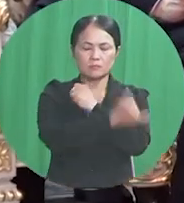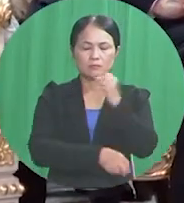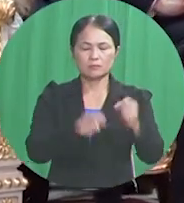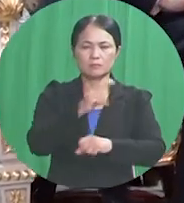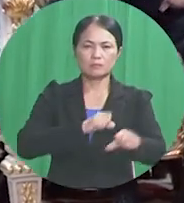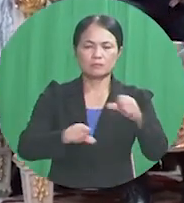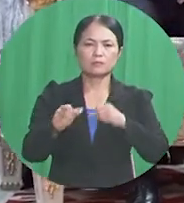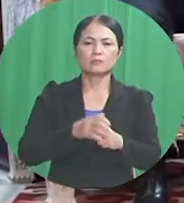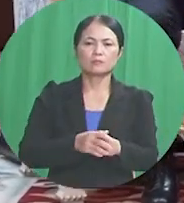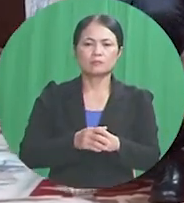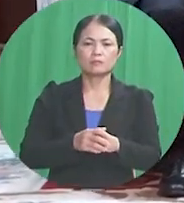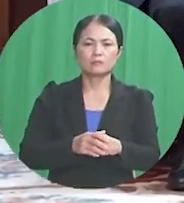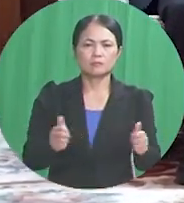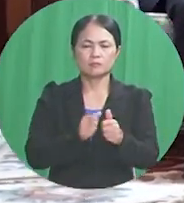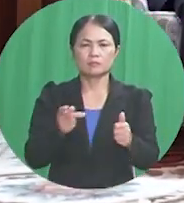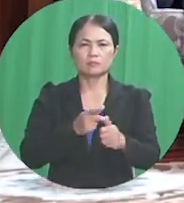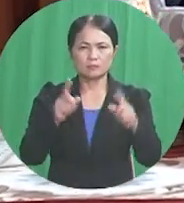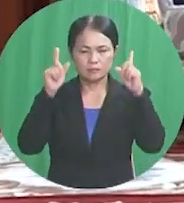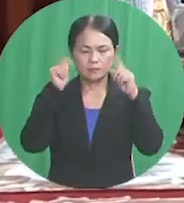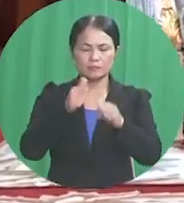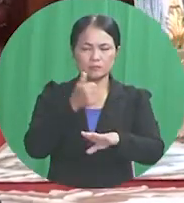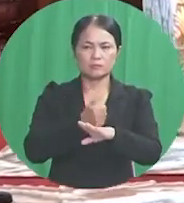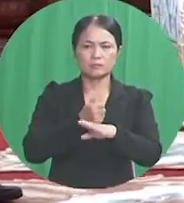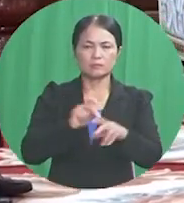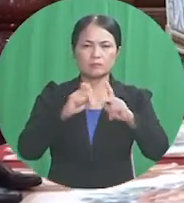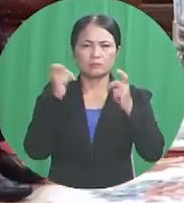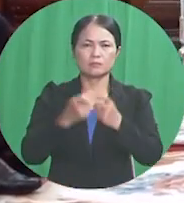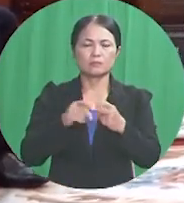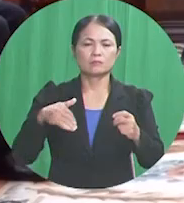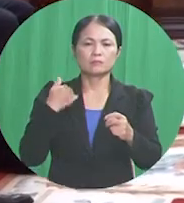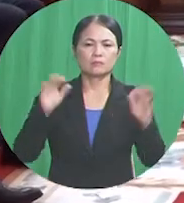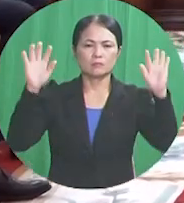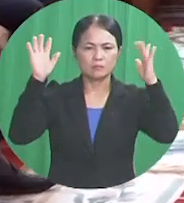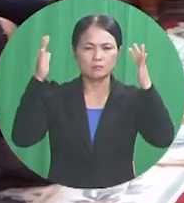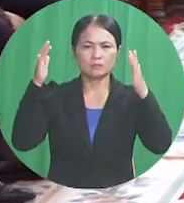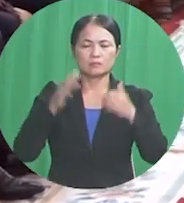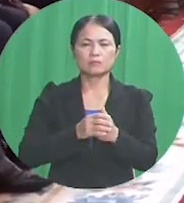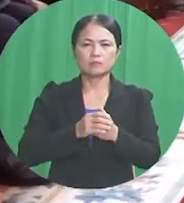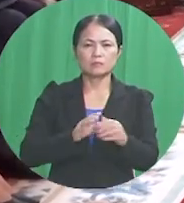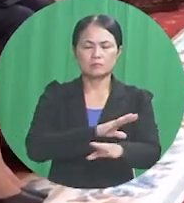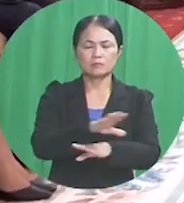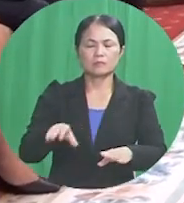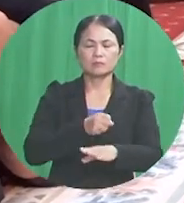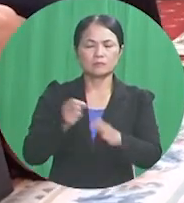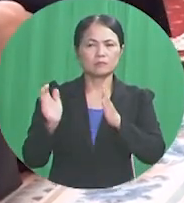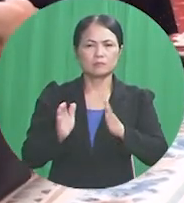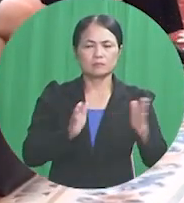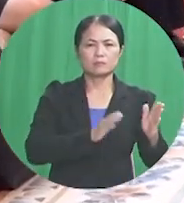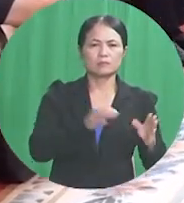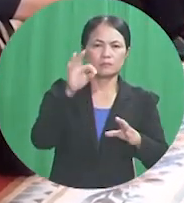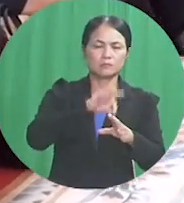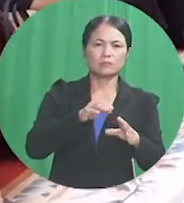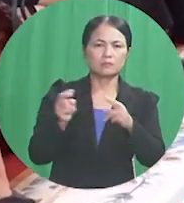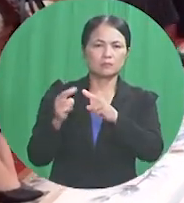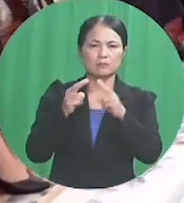ន្តទៀតជាមួយគ្នានេះអាយុដាមប្រធានគណៈប្រតិភូបានអបអរសាទរដែលកម្ពុជាបានរៀបចំការបោះឆ្នោត